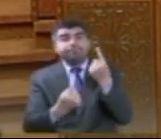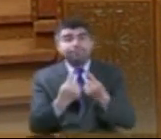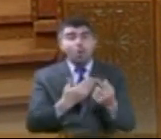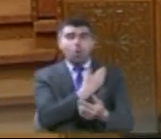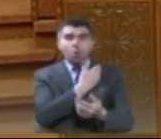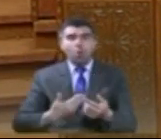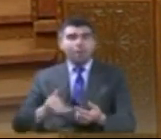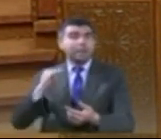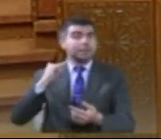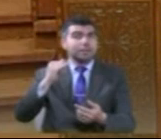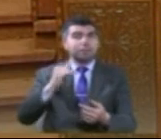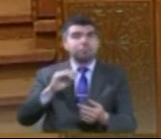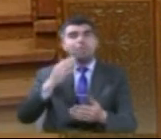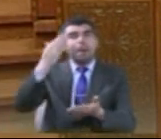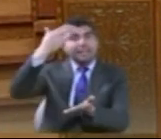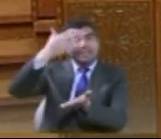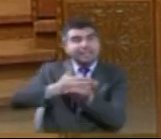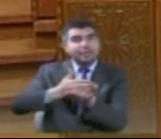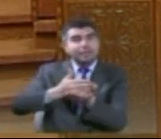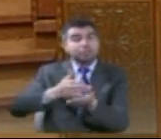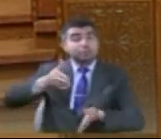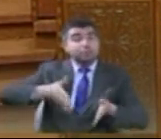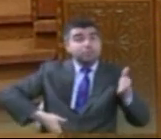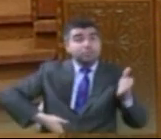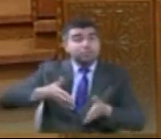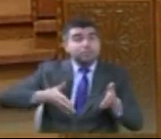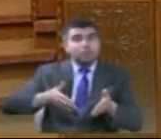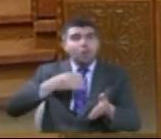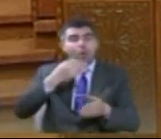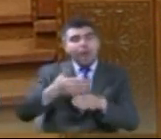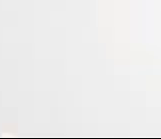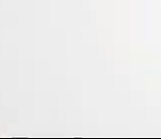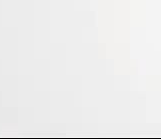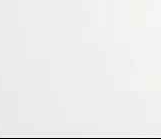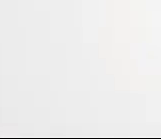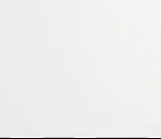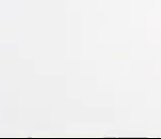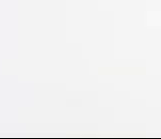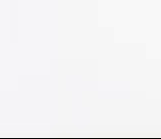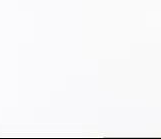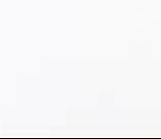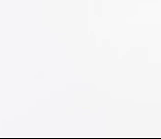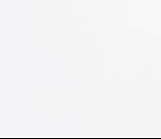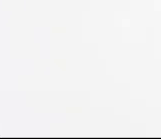الحكومة ستنجز أكثر من النصف ما لم ينجز منه فيما سبق. وشكراً.